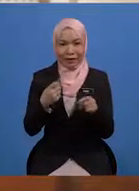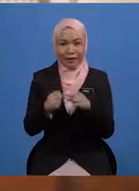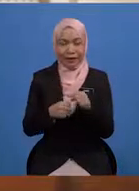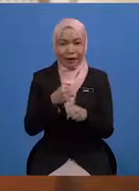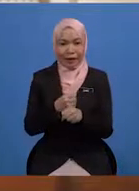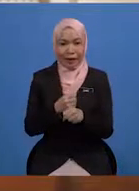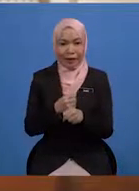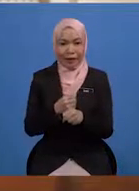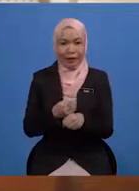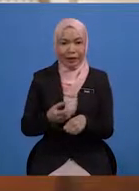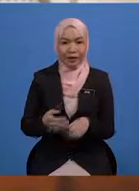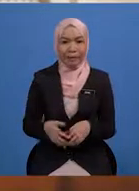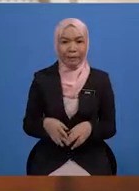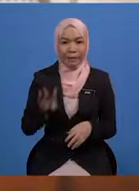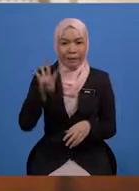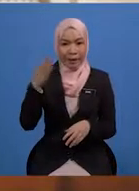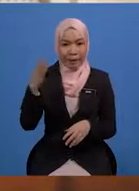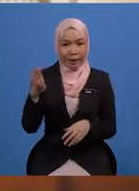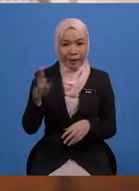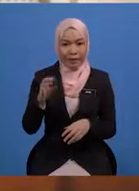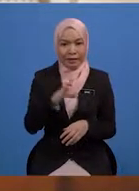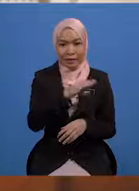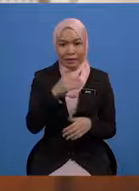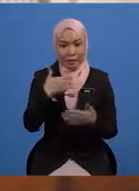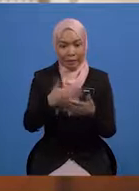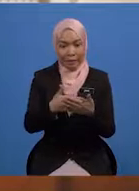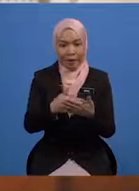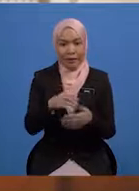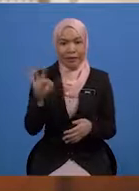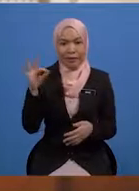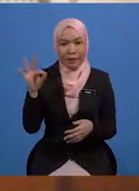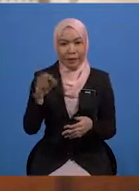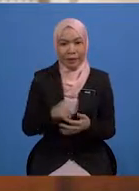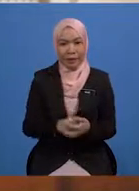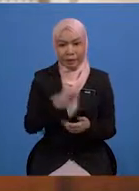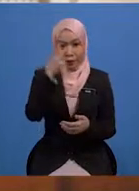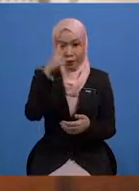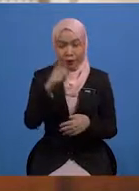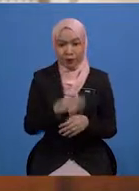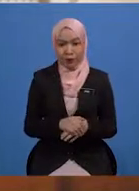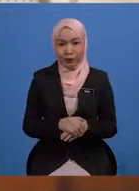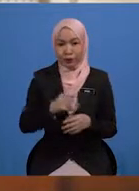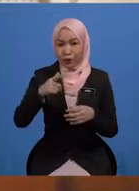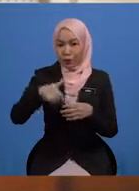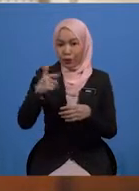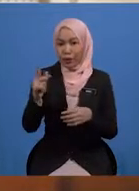hingga ke-19 yang lazimnya berfungsi untuk meluahkan